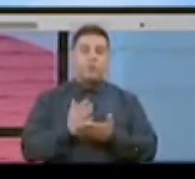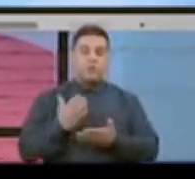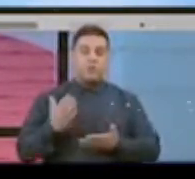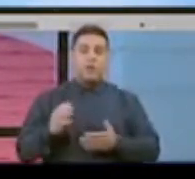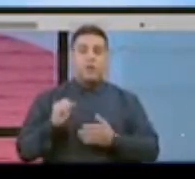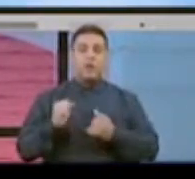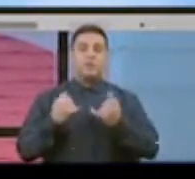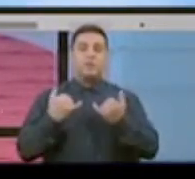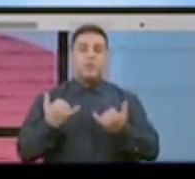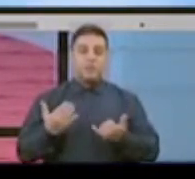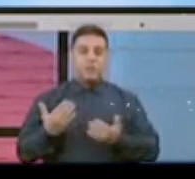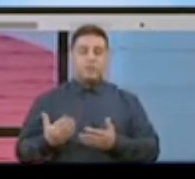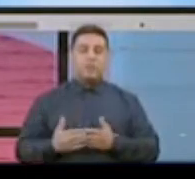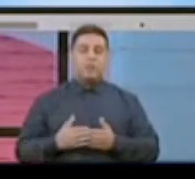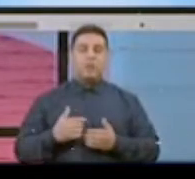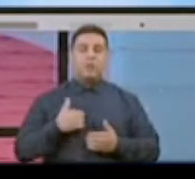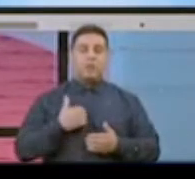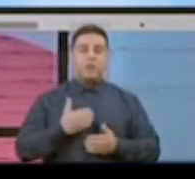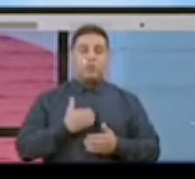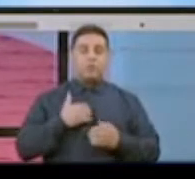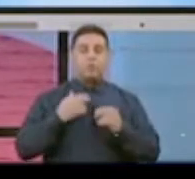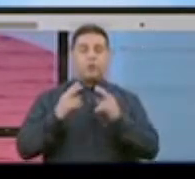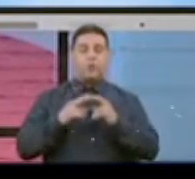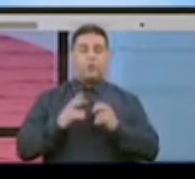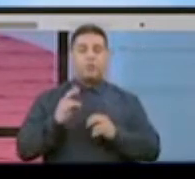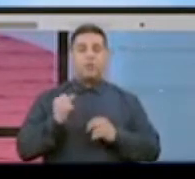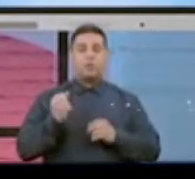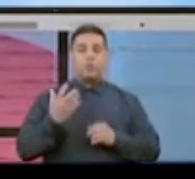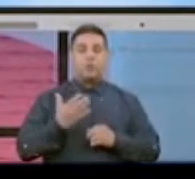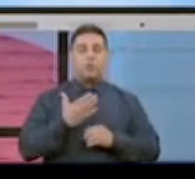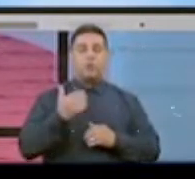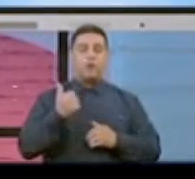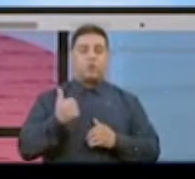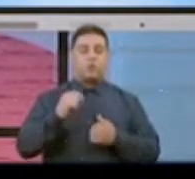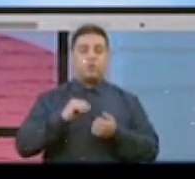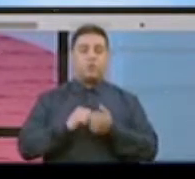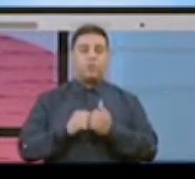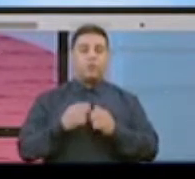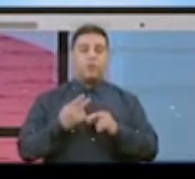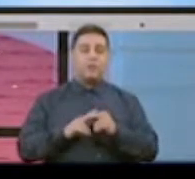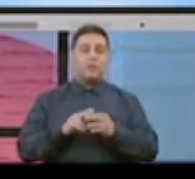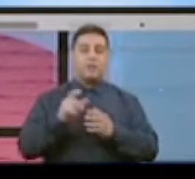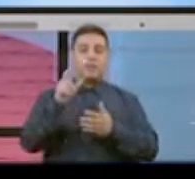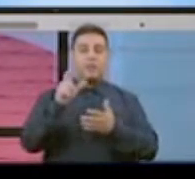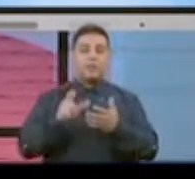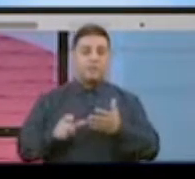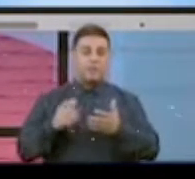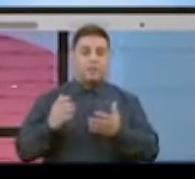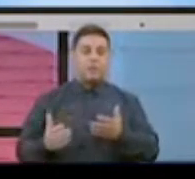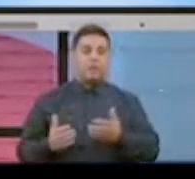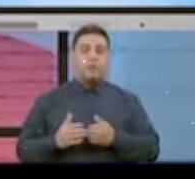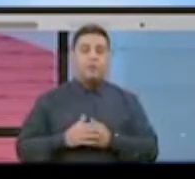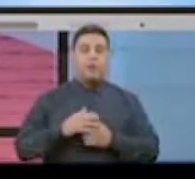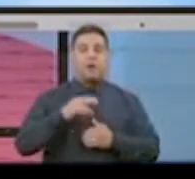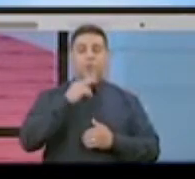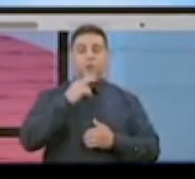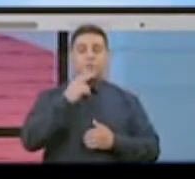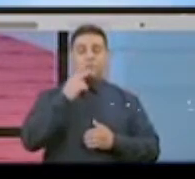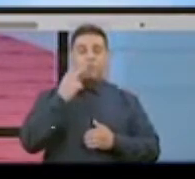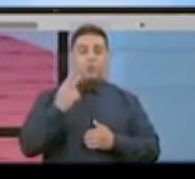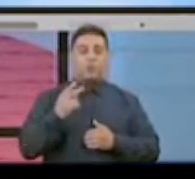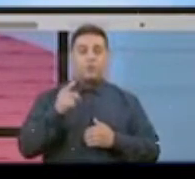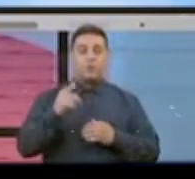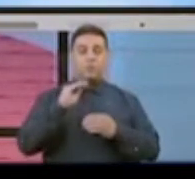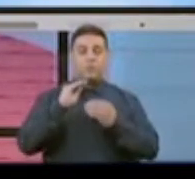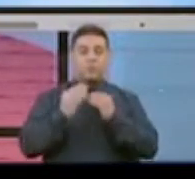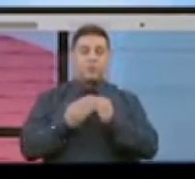А сейчас я хочу проверить, насколько хорошо вы запомнили данный текст. Обратите внимание, текст